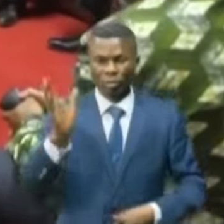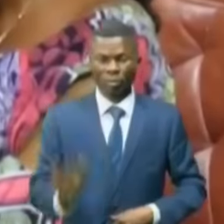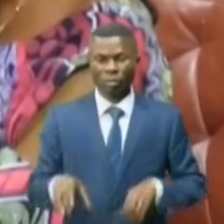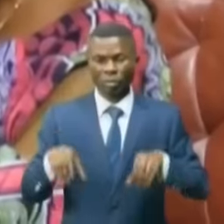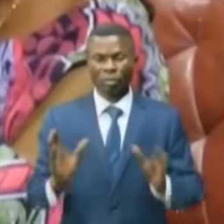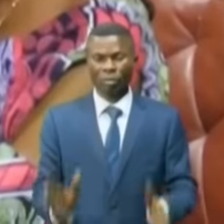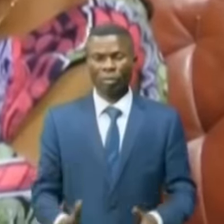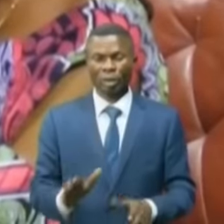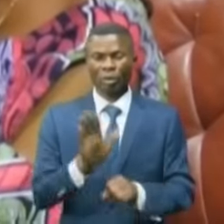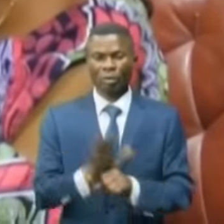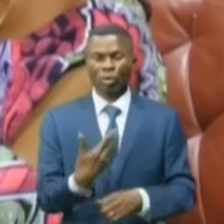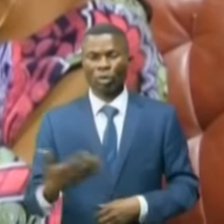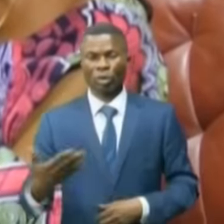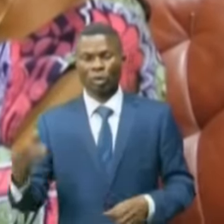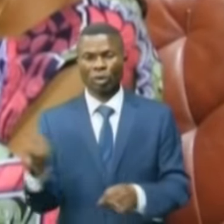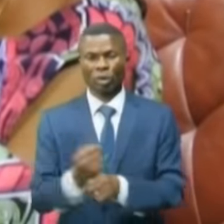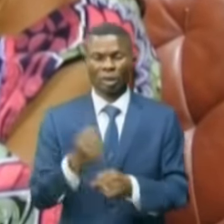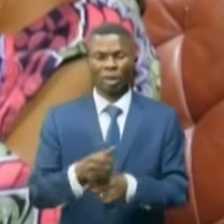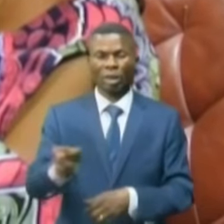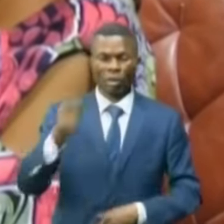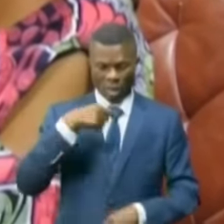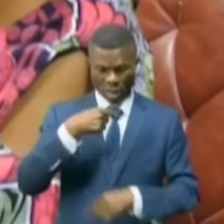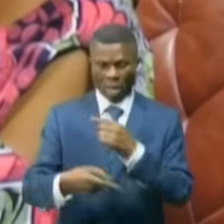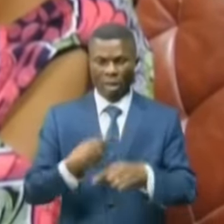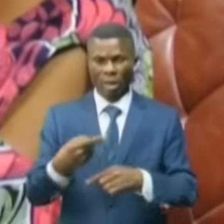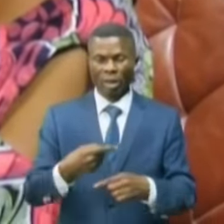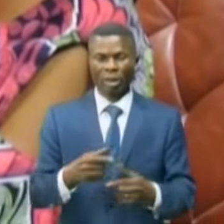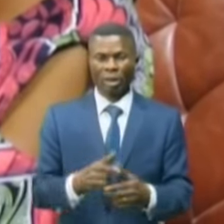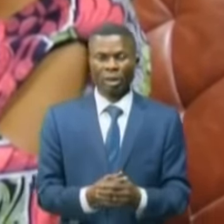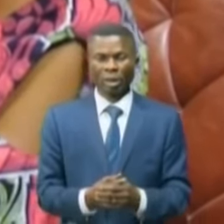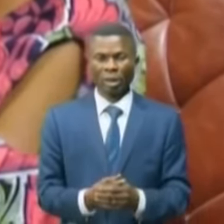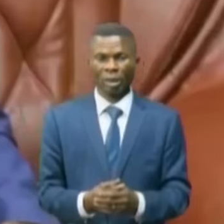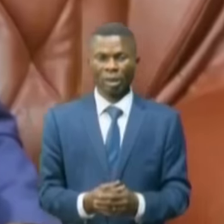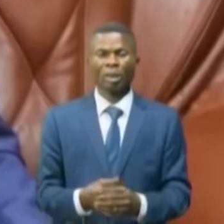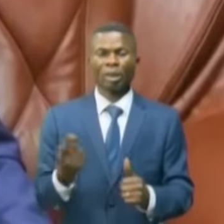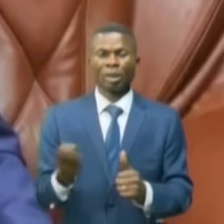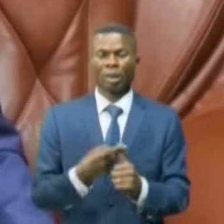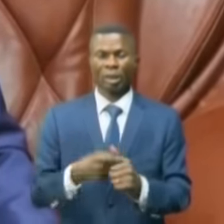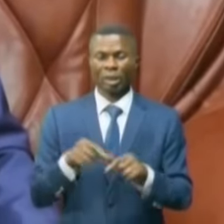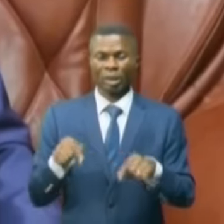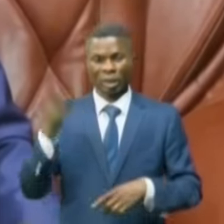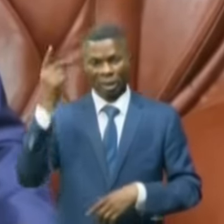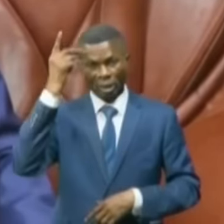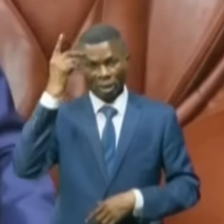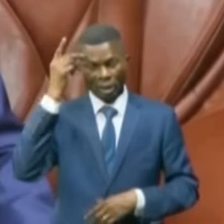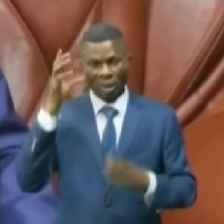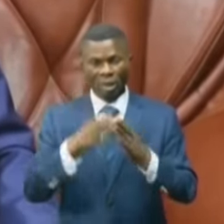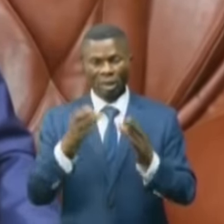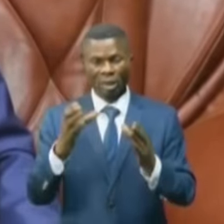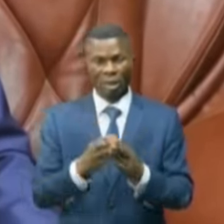des intrants de travail a commencé de se concrétiser déjà à Kinshasa avec les pêcheurs de Kinkolé.